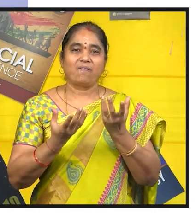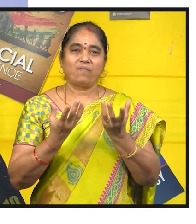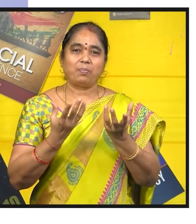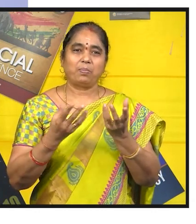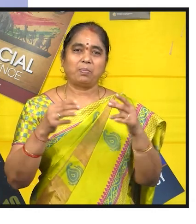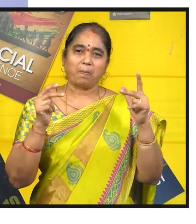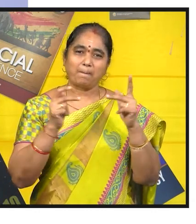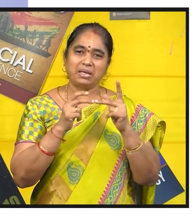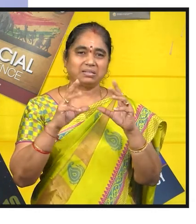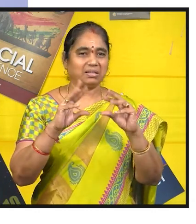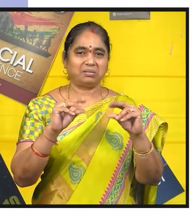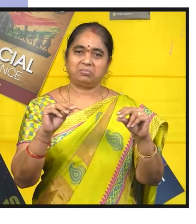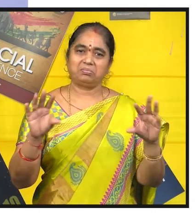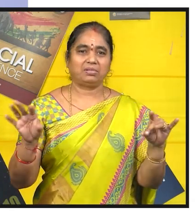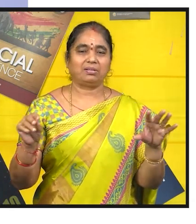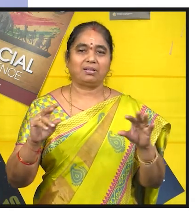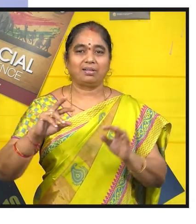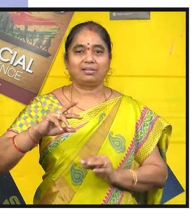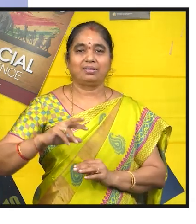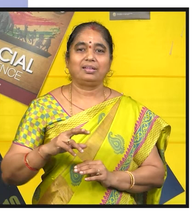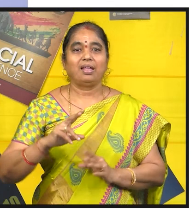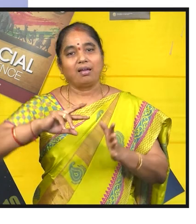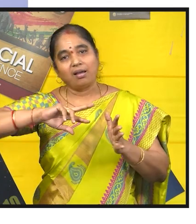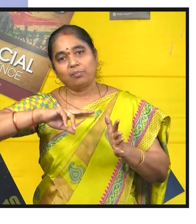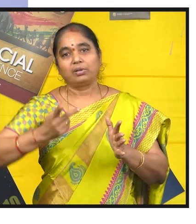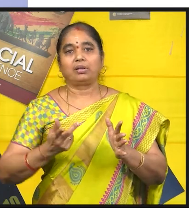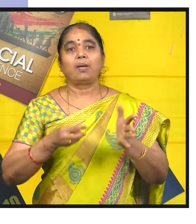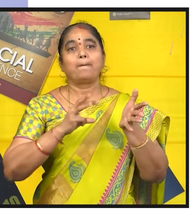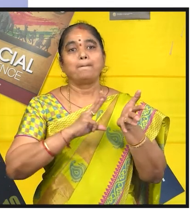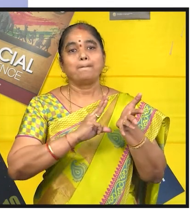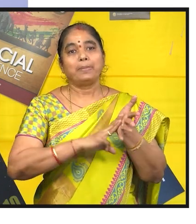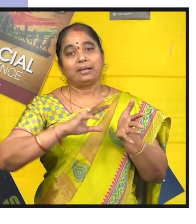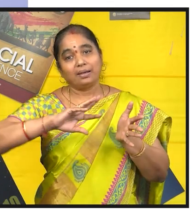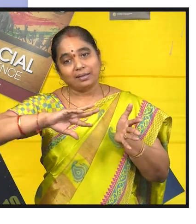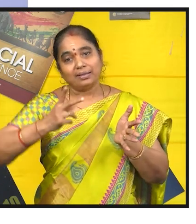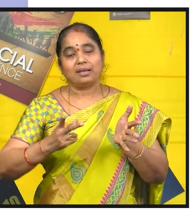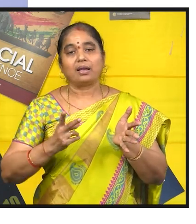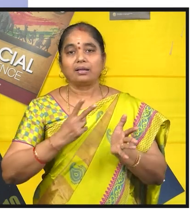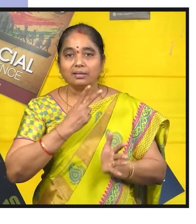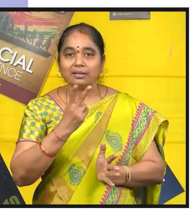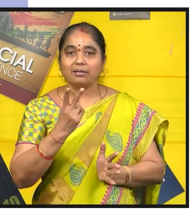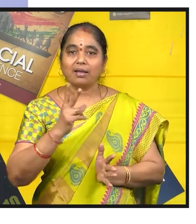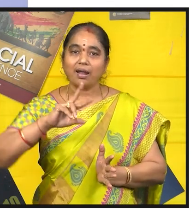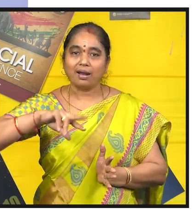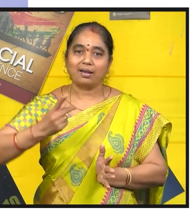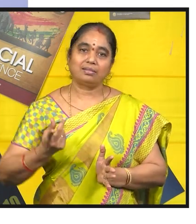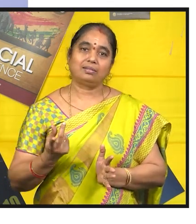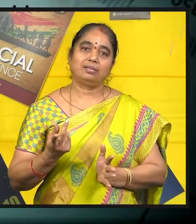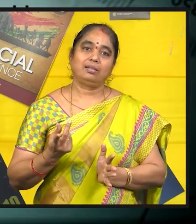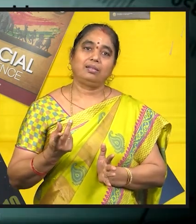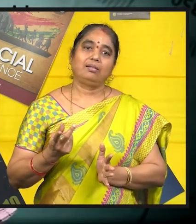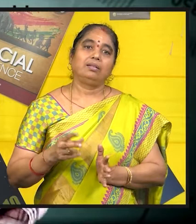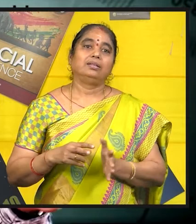வெப்பம் மற்றும் மின்சாரத்தை இவைகள் கடத்துவது இல்லை, அதற்கு எதிராக செயல்படக்கூடியவைகளாக இவைகள் காணப்படுகிறது.